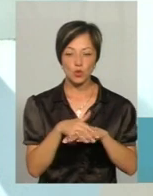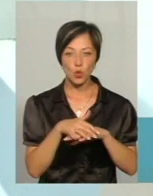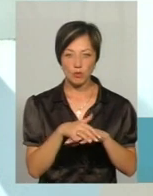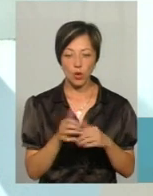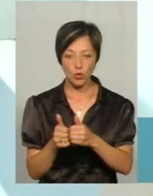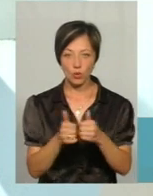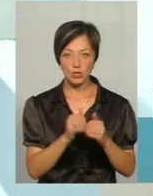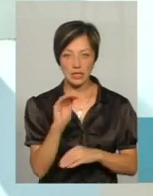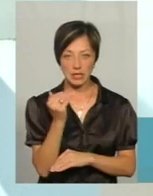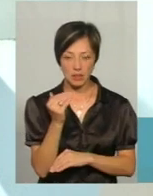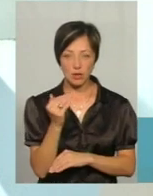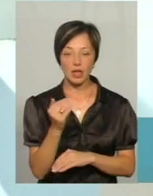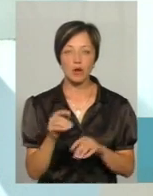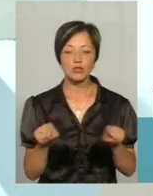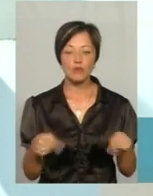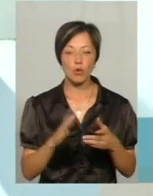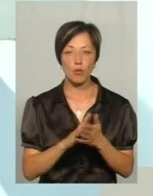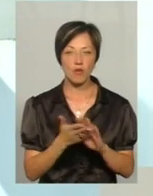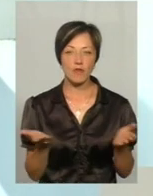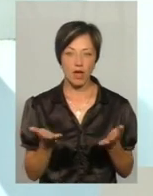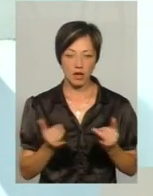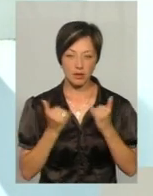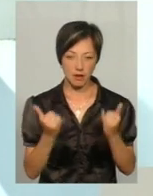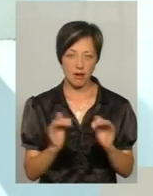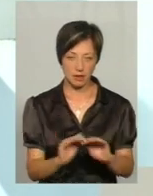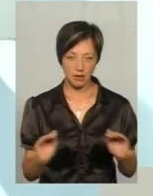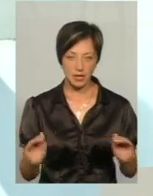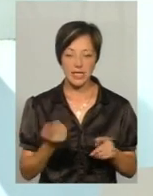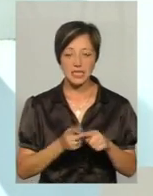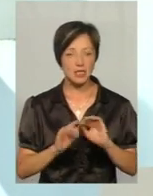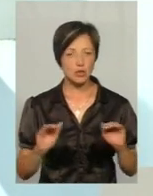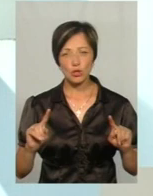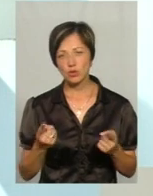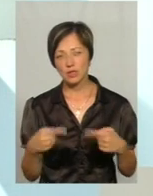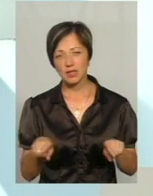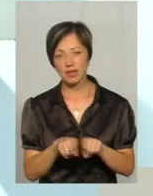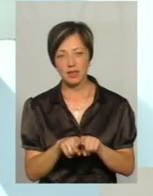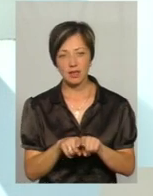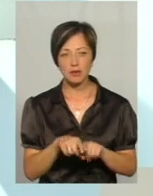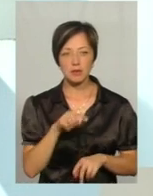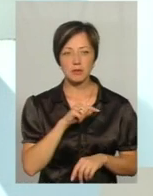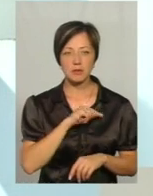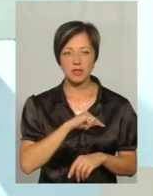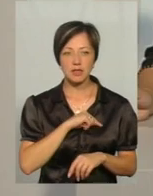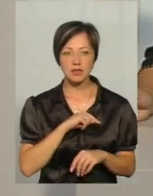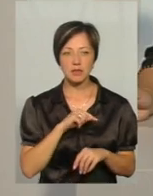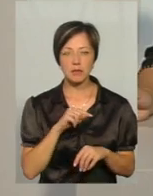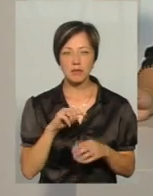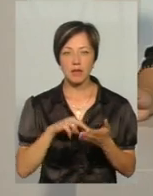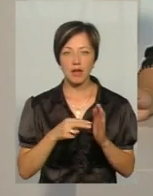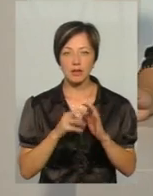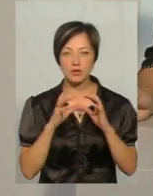який оточує дитину, які умови створить для них. Ці дітки дуже такі, ну, в психологічному плані сохранні, знаєте,